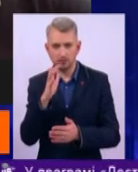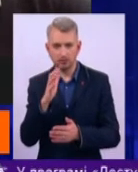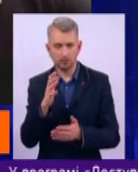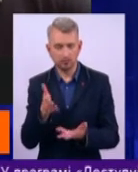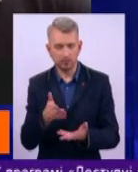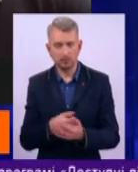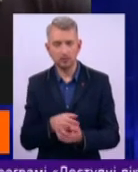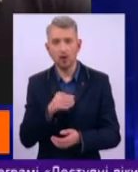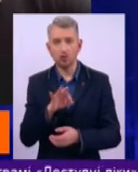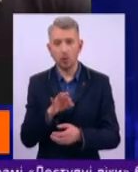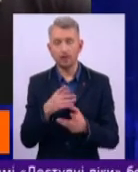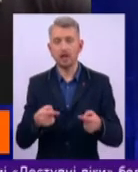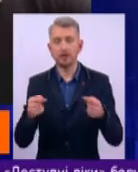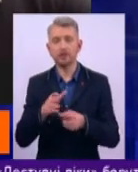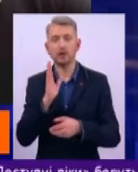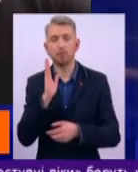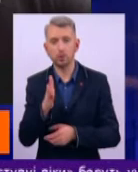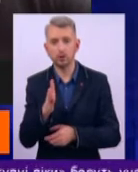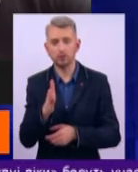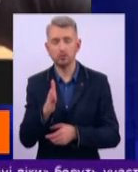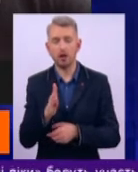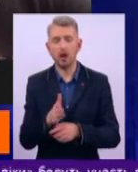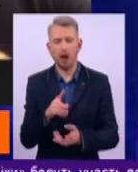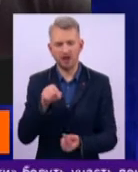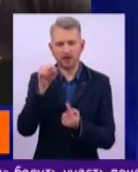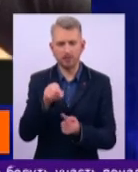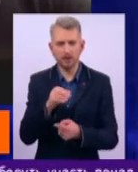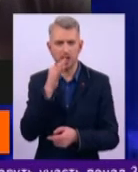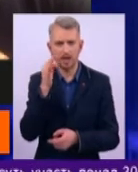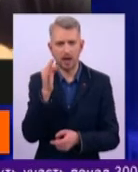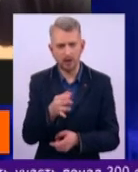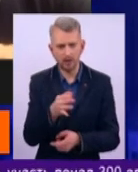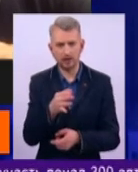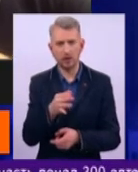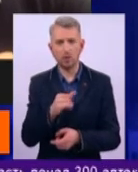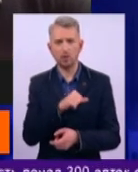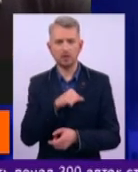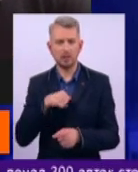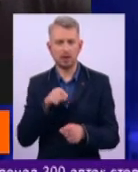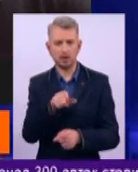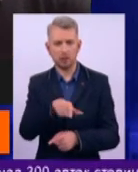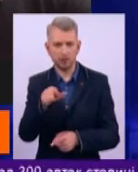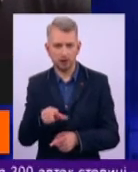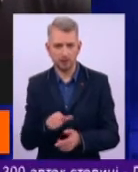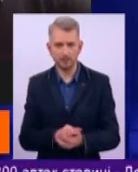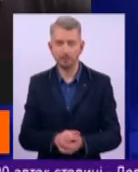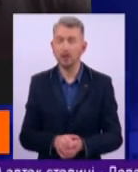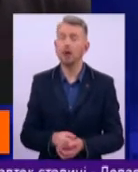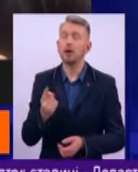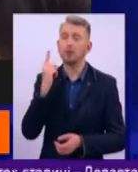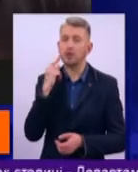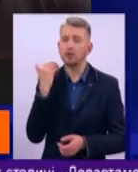Соединенные Штаты Америки, то, соответственно, будет адекватная реакция все-таки у самих этих людей. Почули